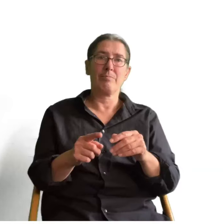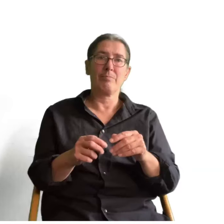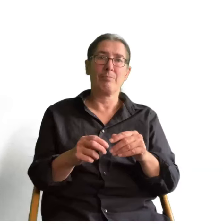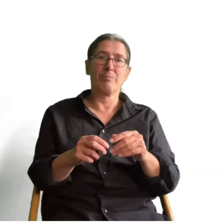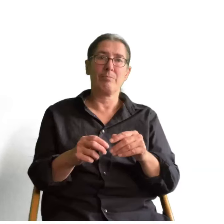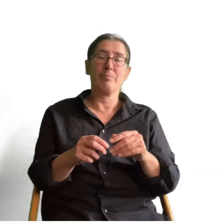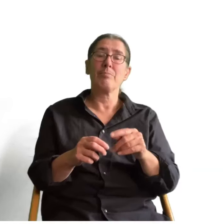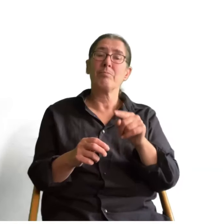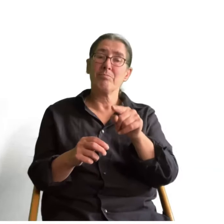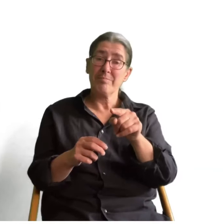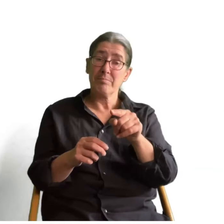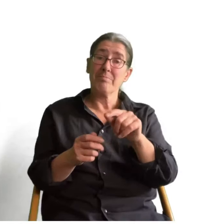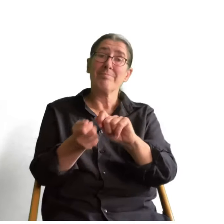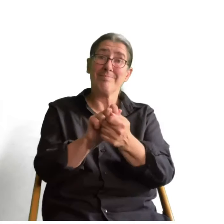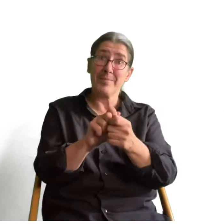dein Anteil beträgt